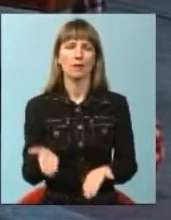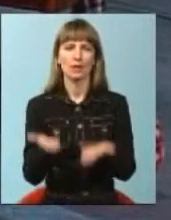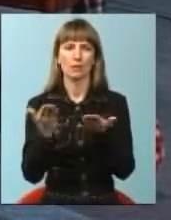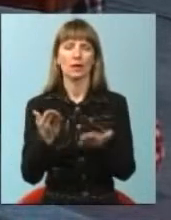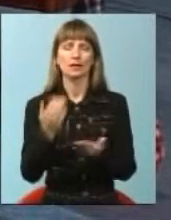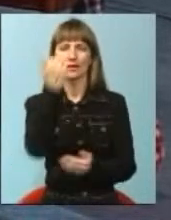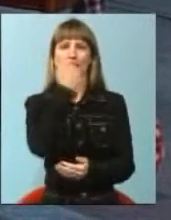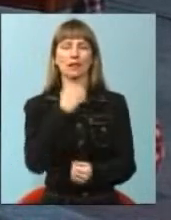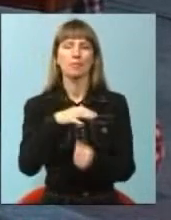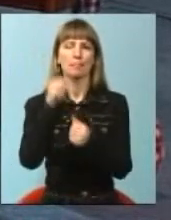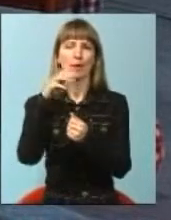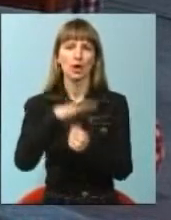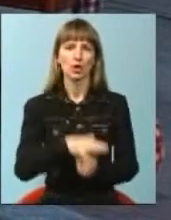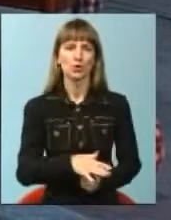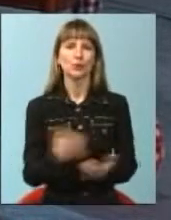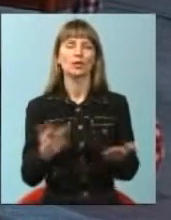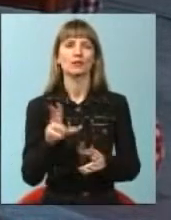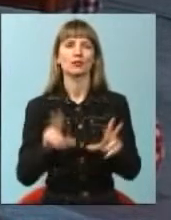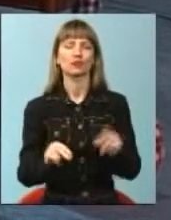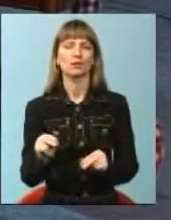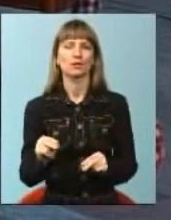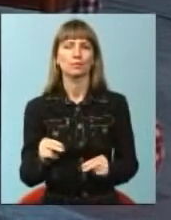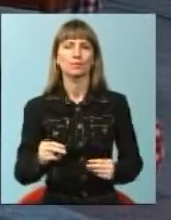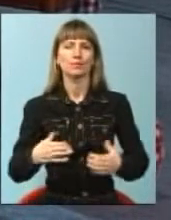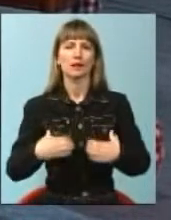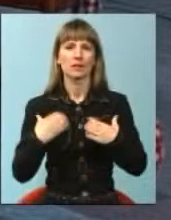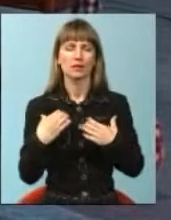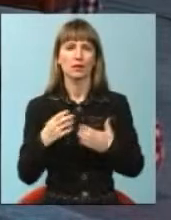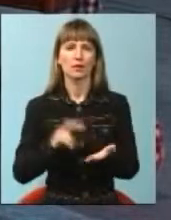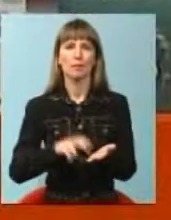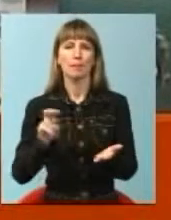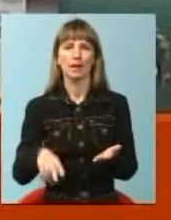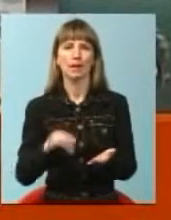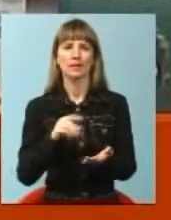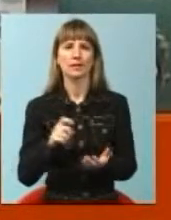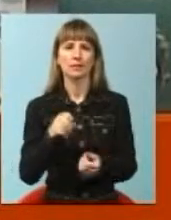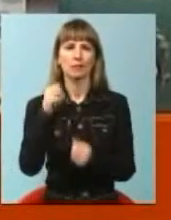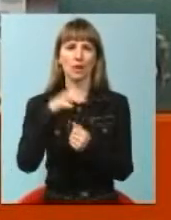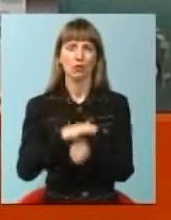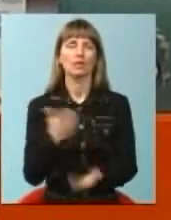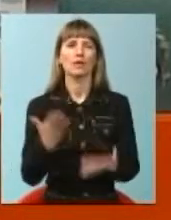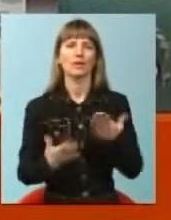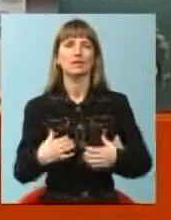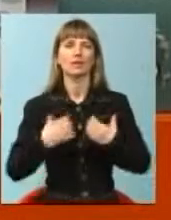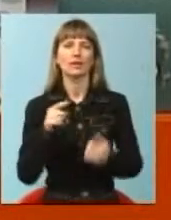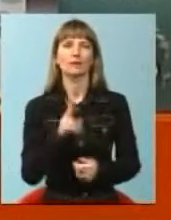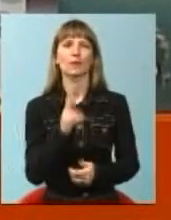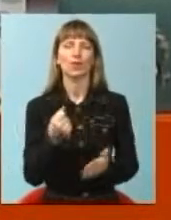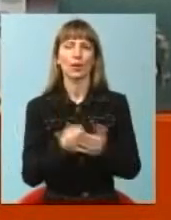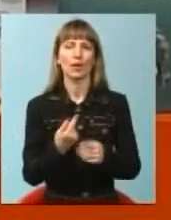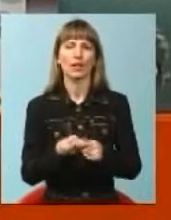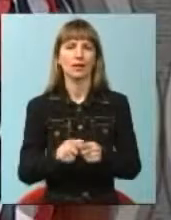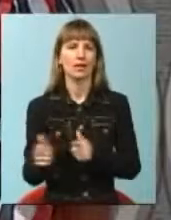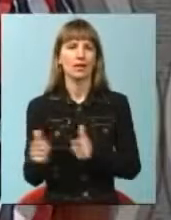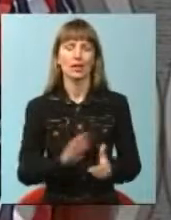завдяки парашуту, наприклад, як ти гадаєш, а чи страшно пригати з парашуту? Мабуть, страшно тим, хто до цього не